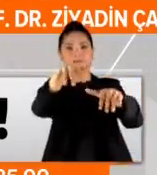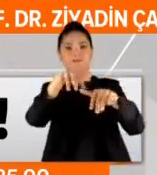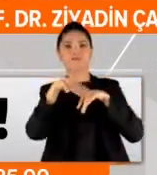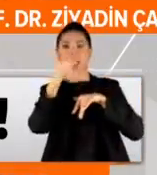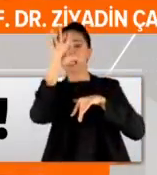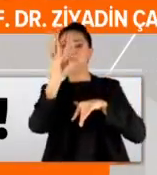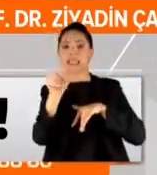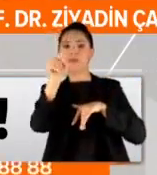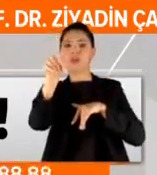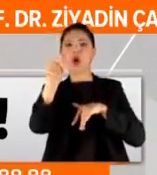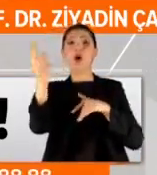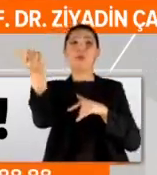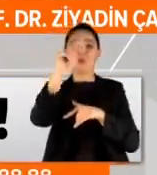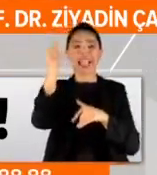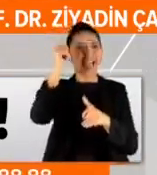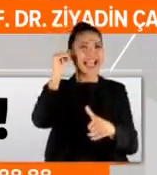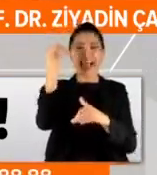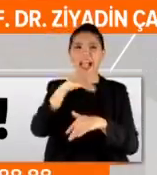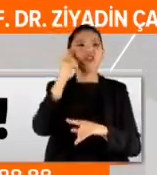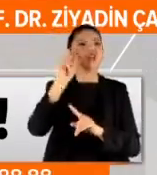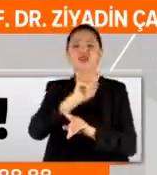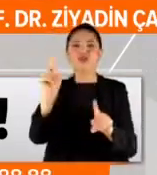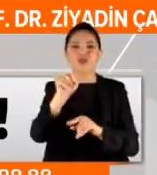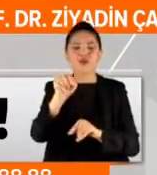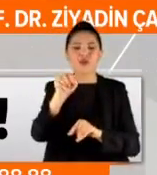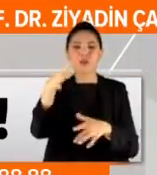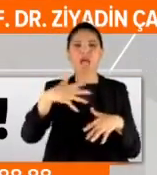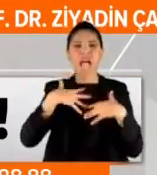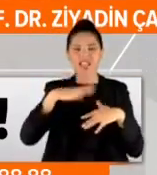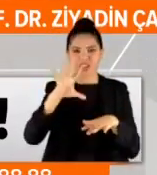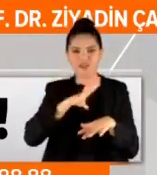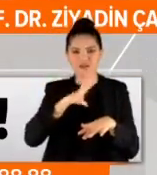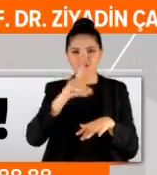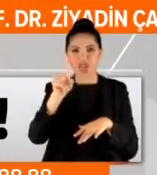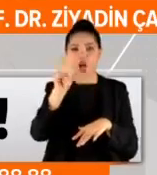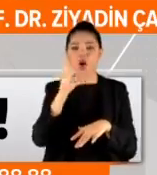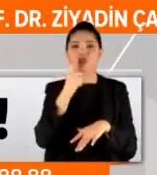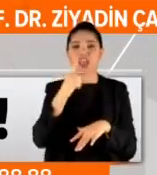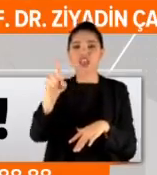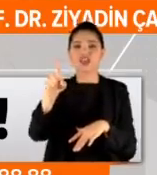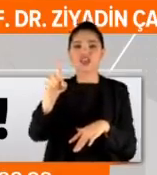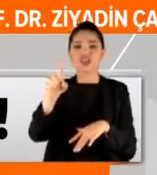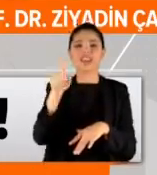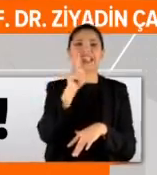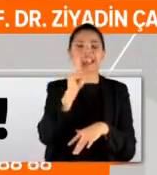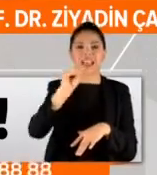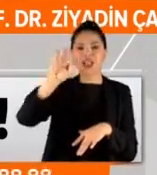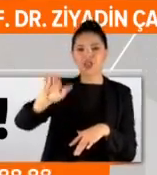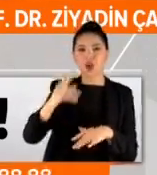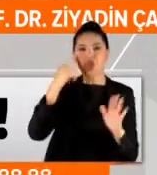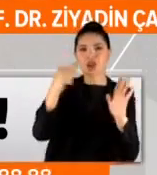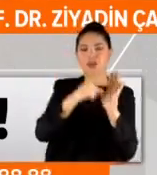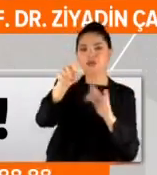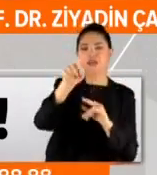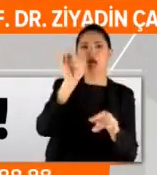kimse onun geleceğini düşünmüyor. Bir heyecanla şeyle bunu yani 12 yaşındaki bir İngiliz çocuğuna